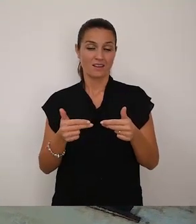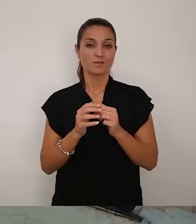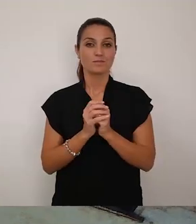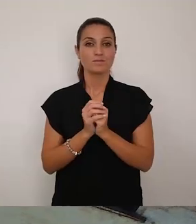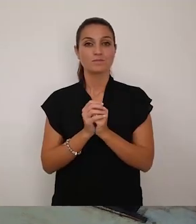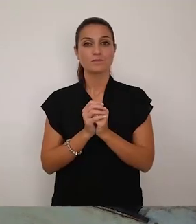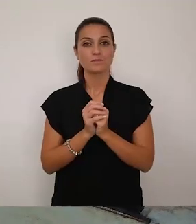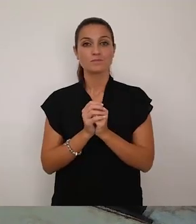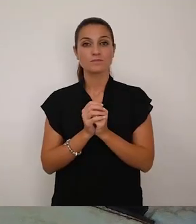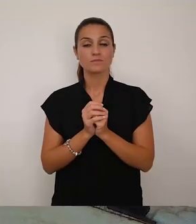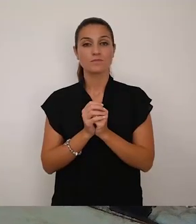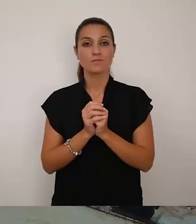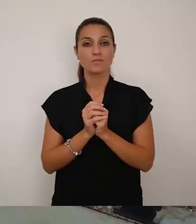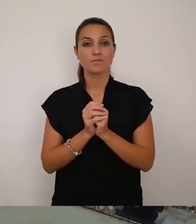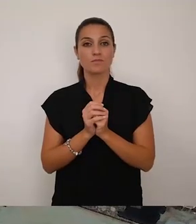tempo.